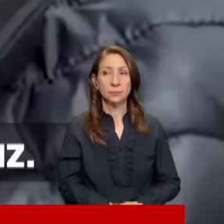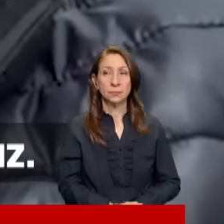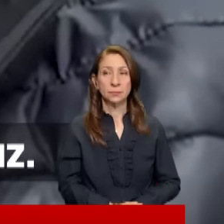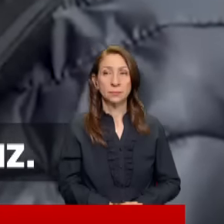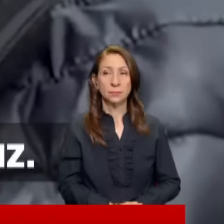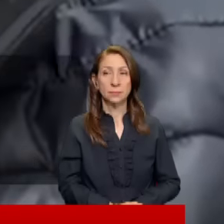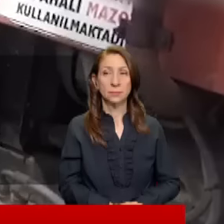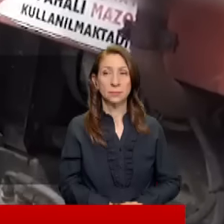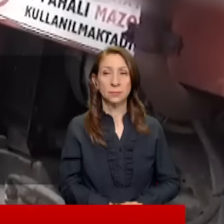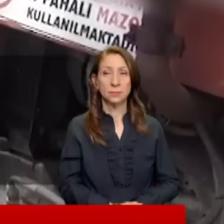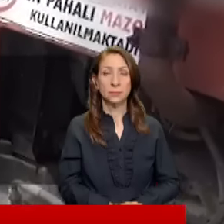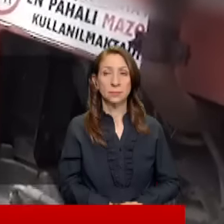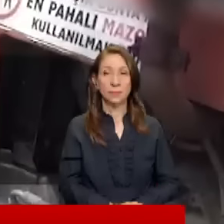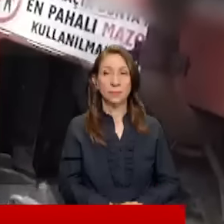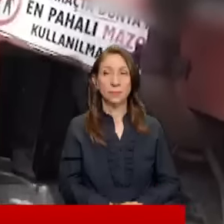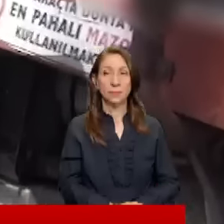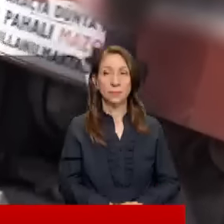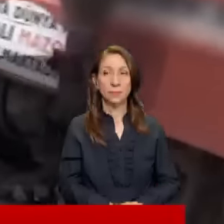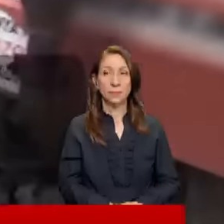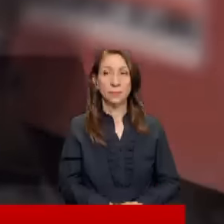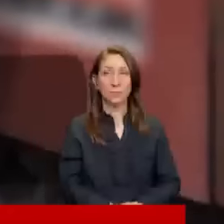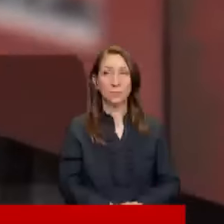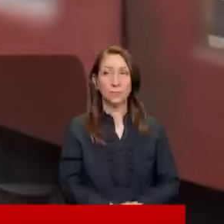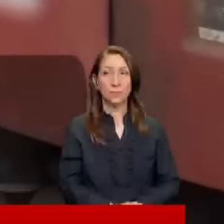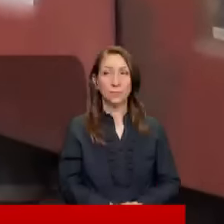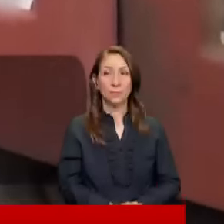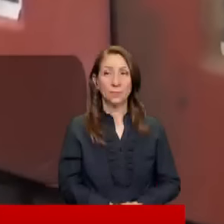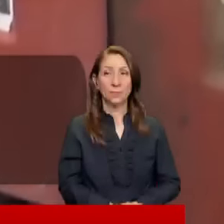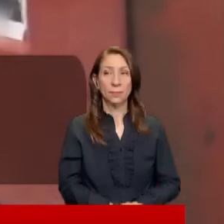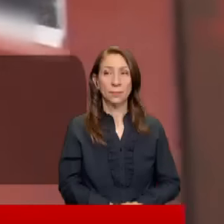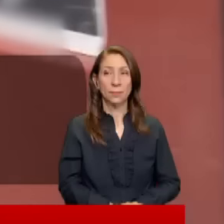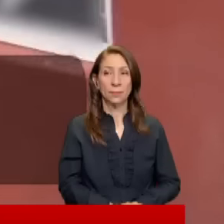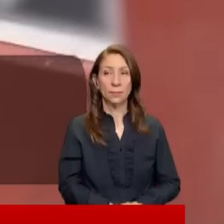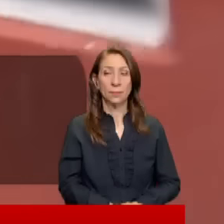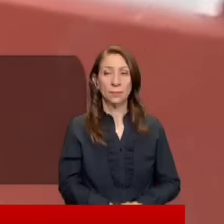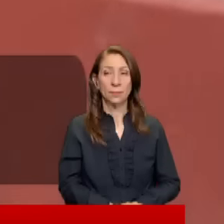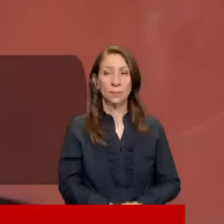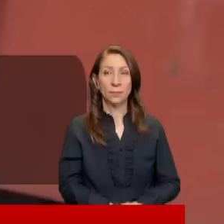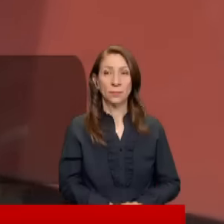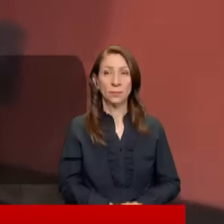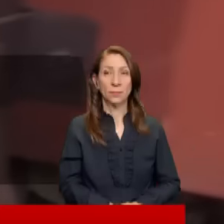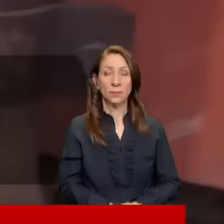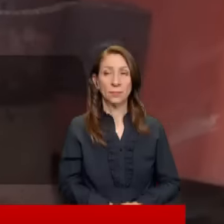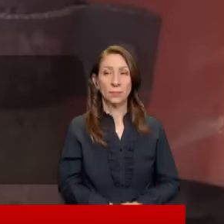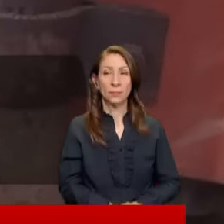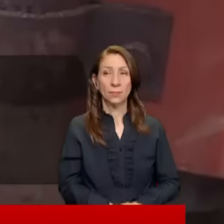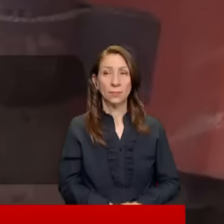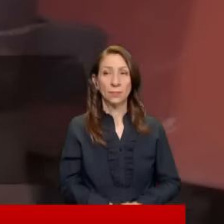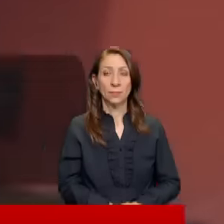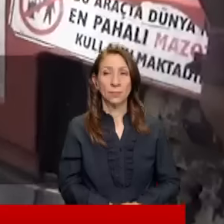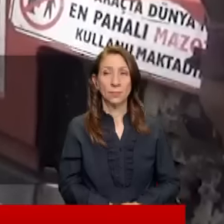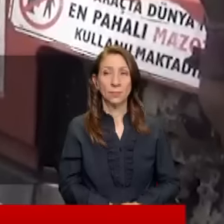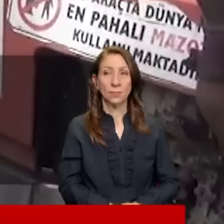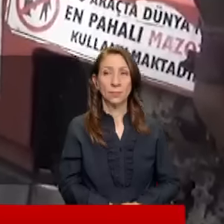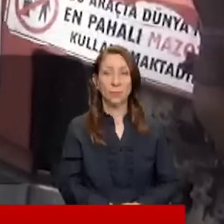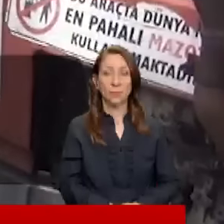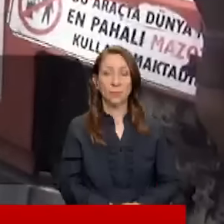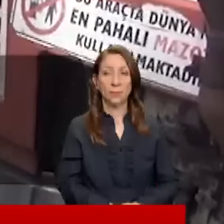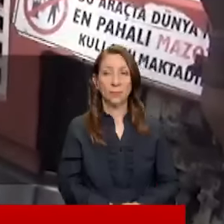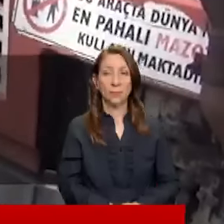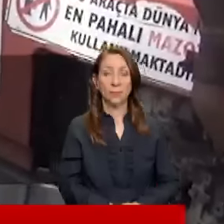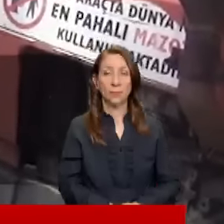bilmiyoruz yani şu an şurada benim traktörüm üzerinde Bu araçta dünyanın en pahalı mazotu kullanılmaktadır yazıyor bunu görüp de